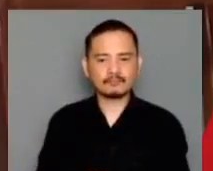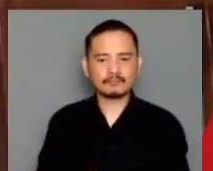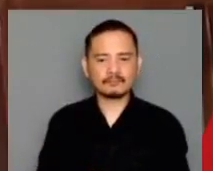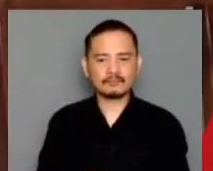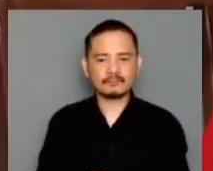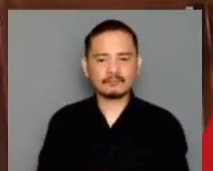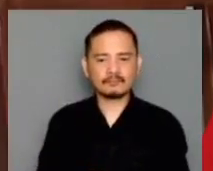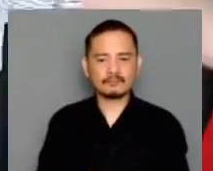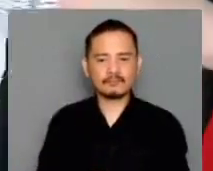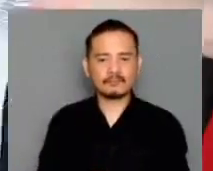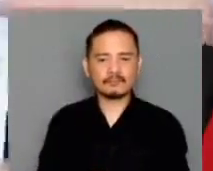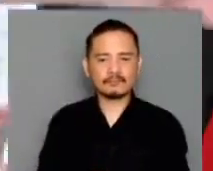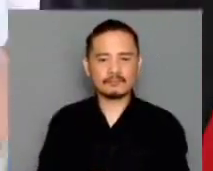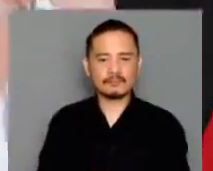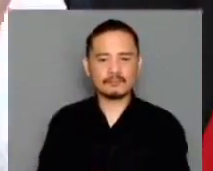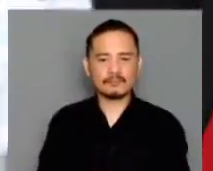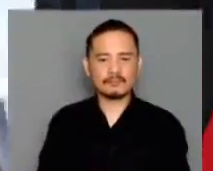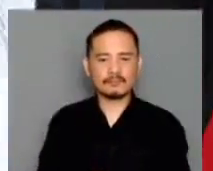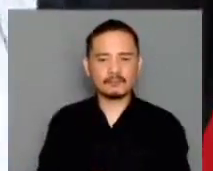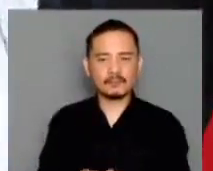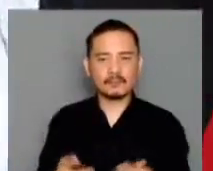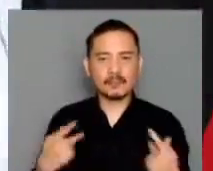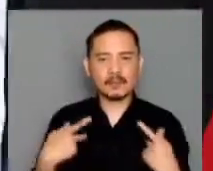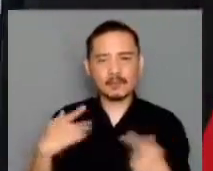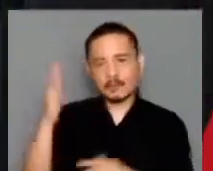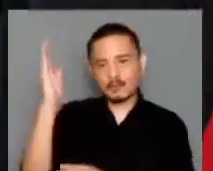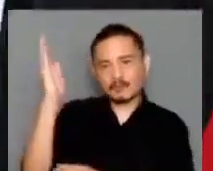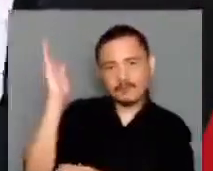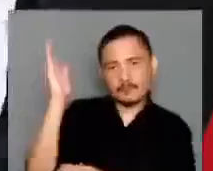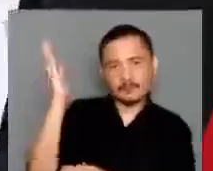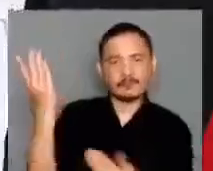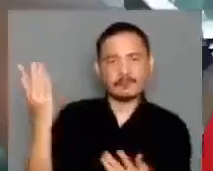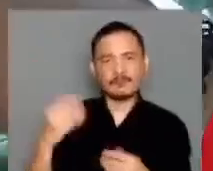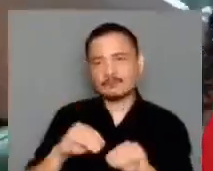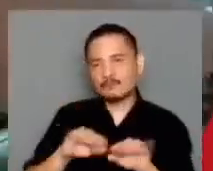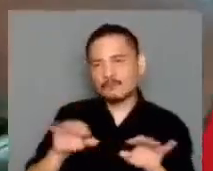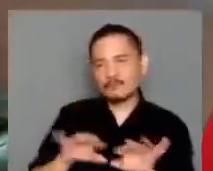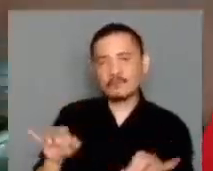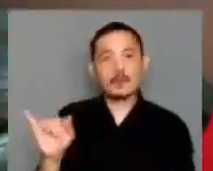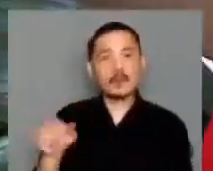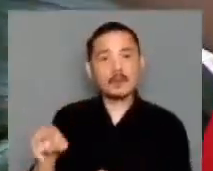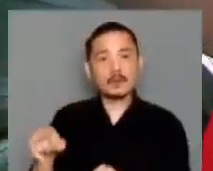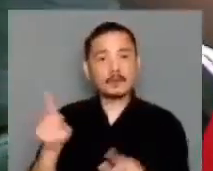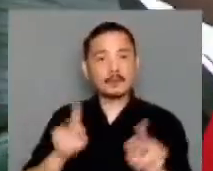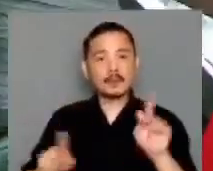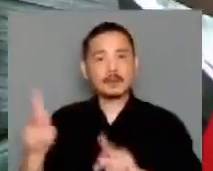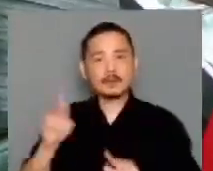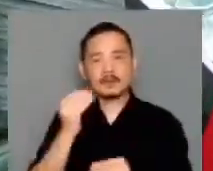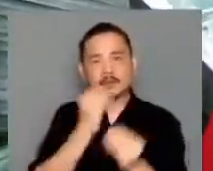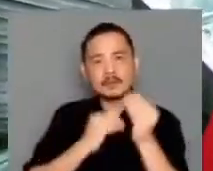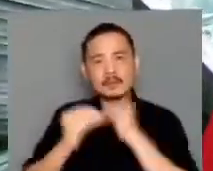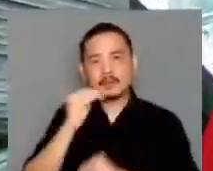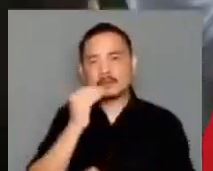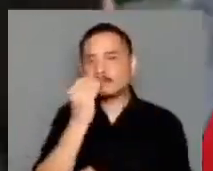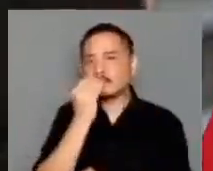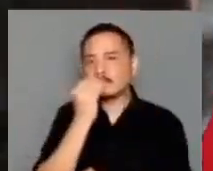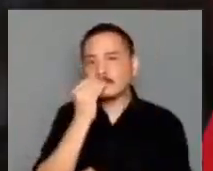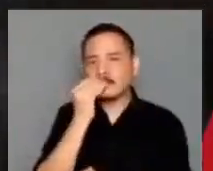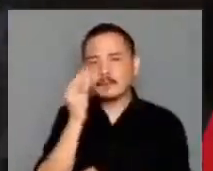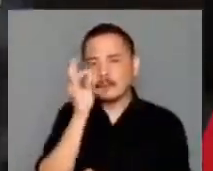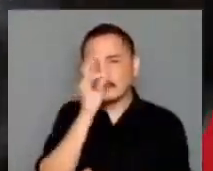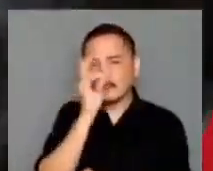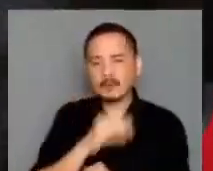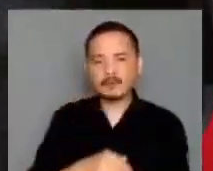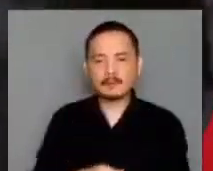Severino. Nasubukan din ang mga delegate na kumain ng pagkaing Pinoy habang binibigyan ng overview ng mga sikat na kapuso shows gaya